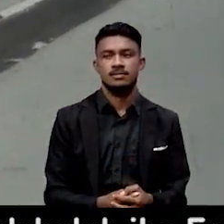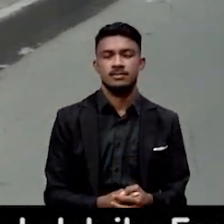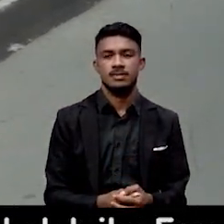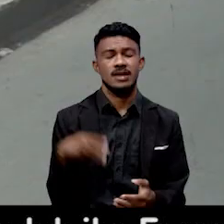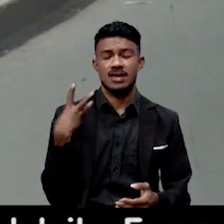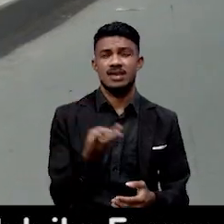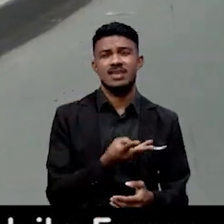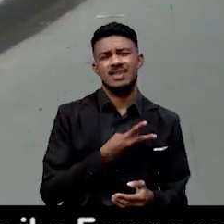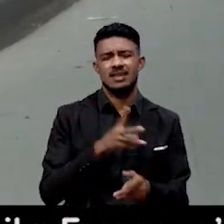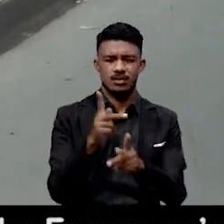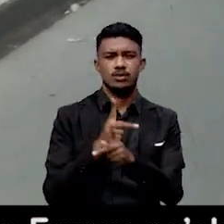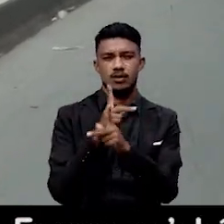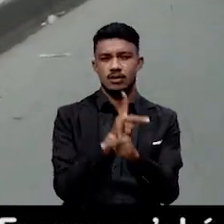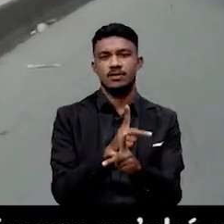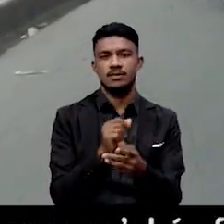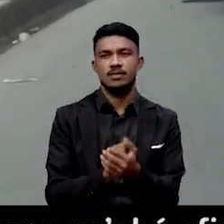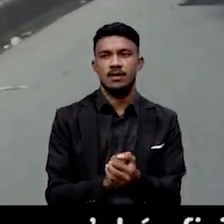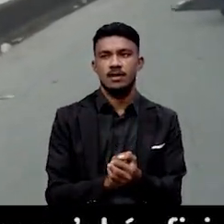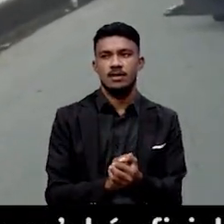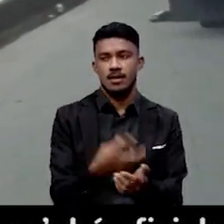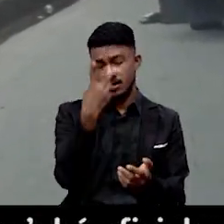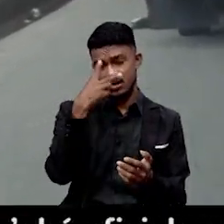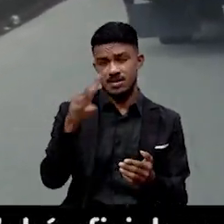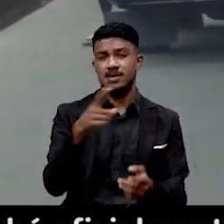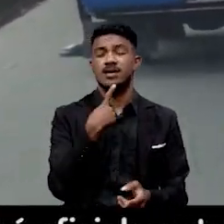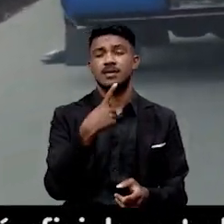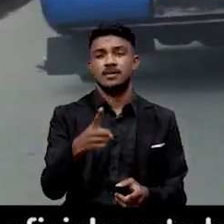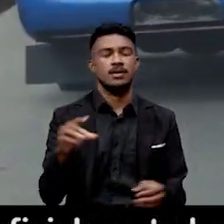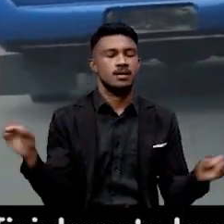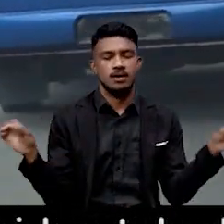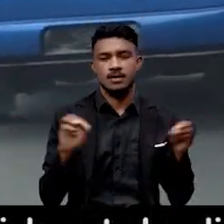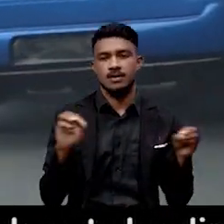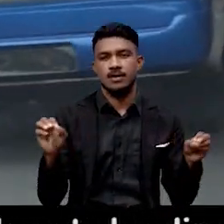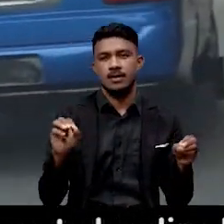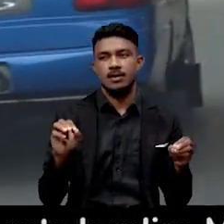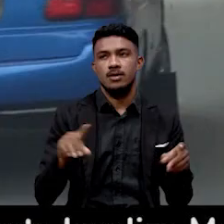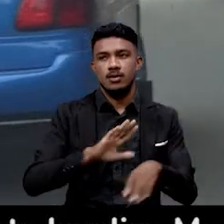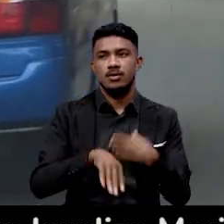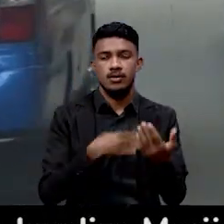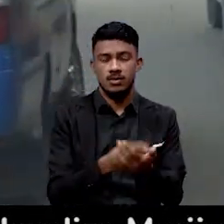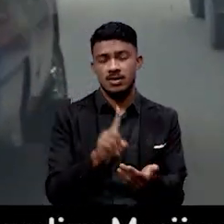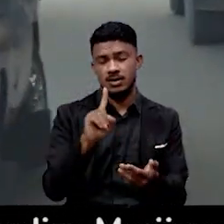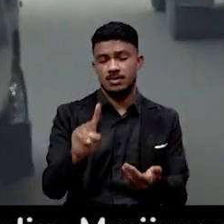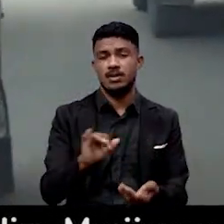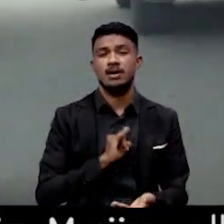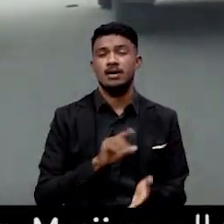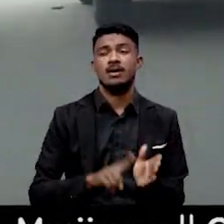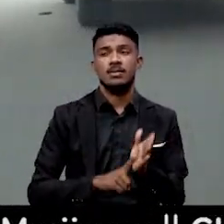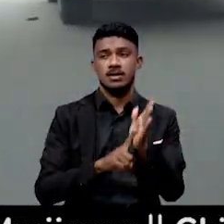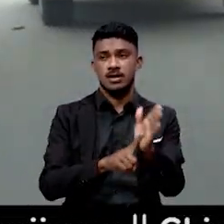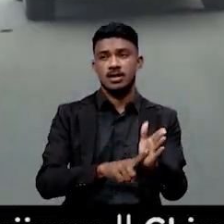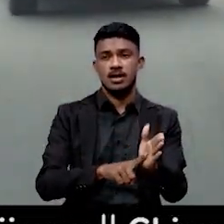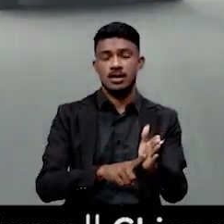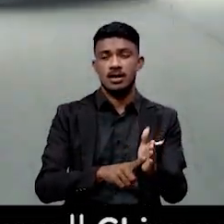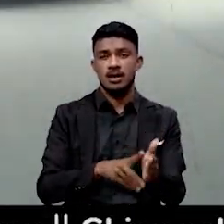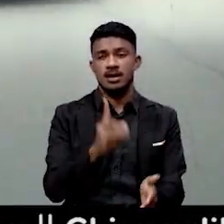itanya kontrolu bazeba itanya ordem rasik leya justru idane makunya wa presenta dia dili atau bertai si